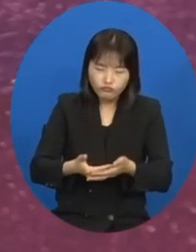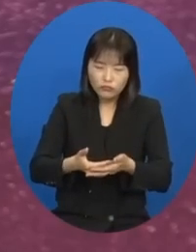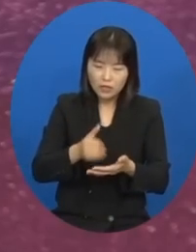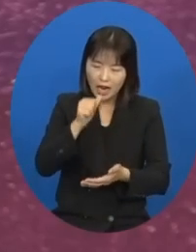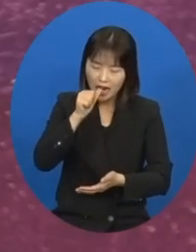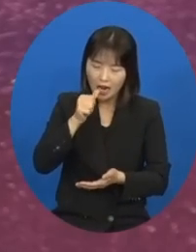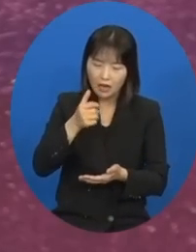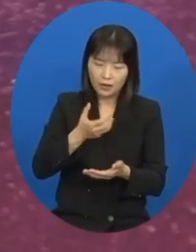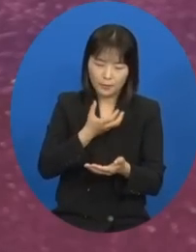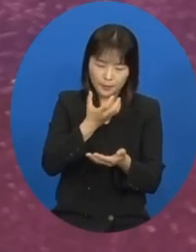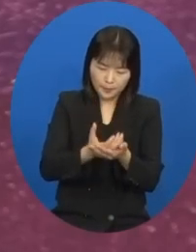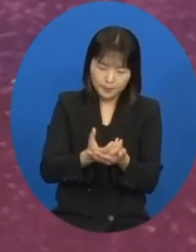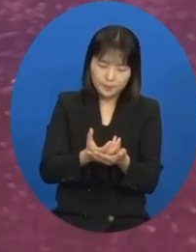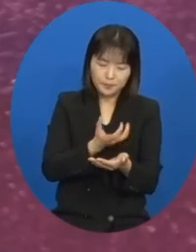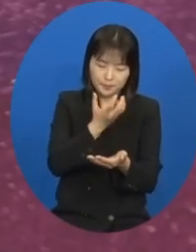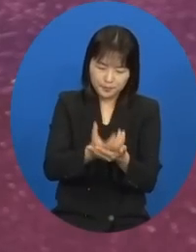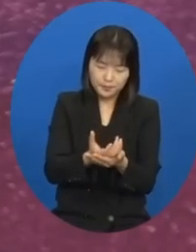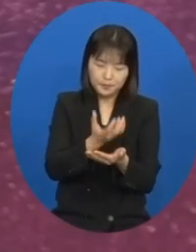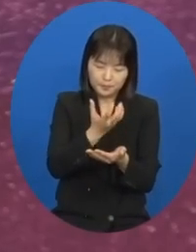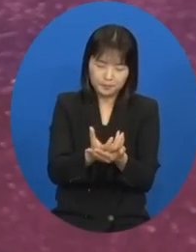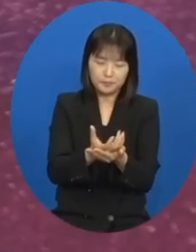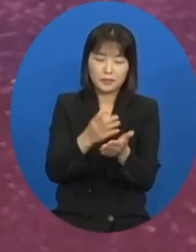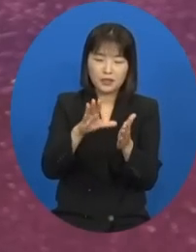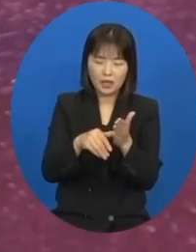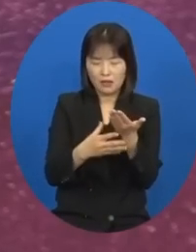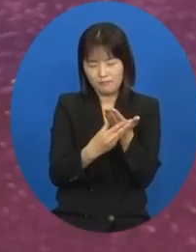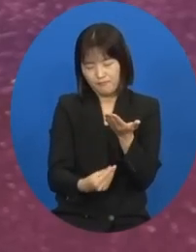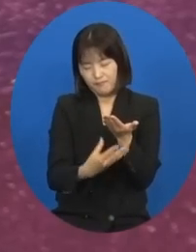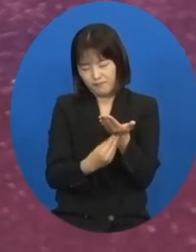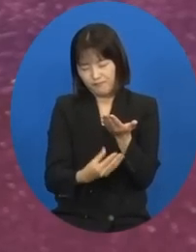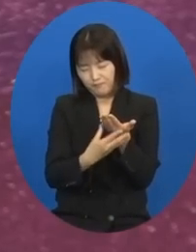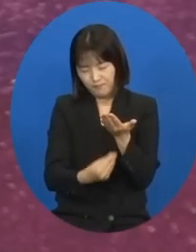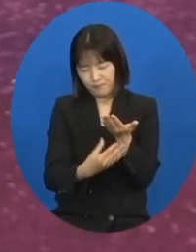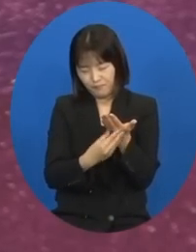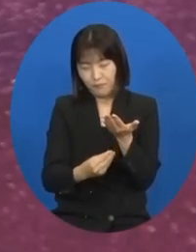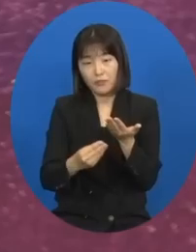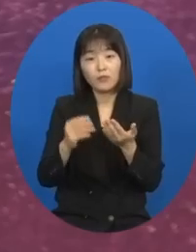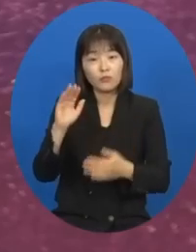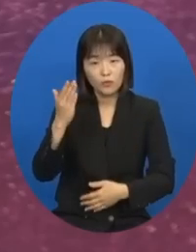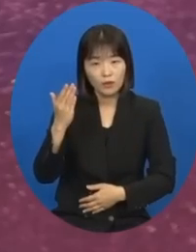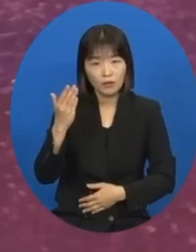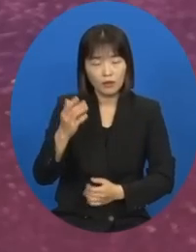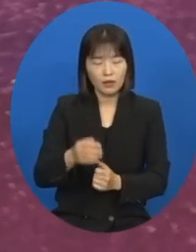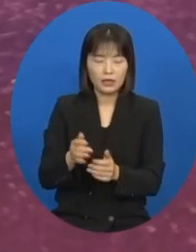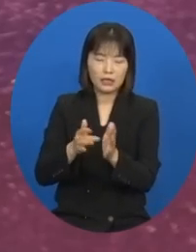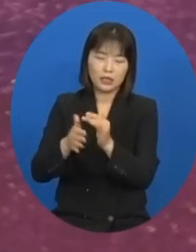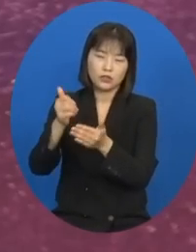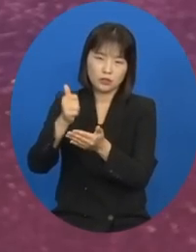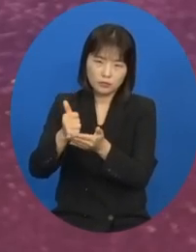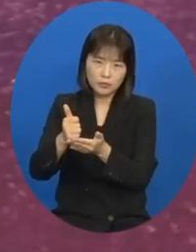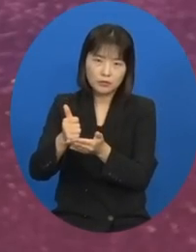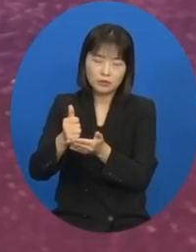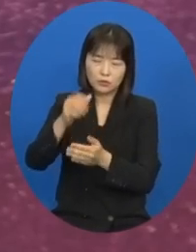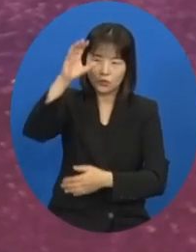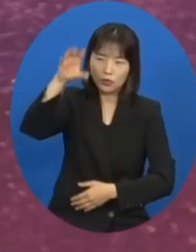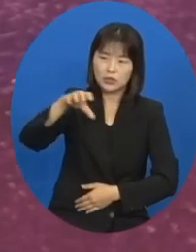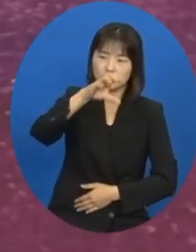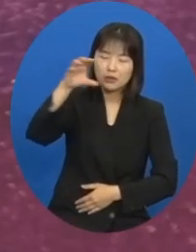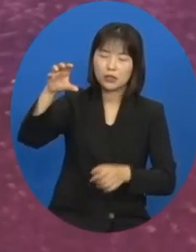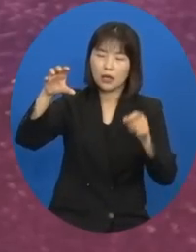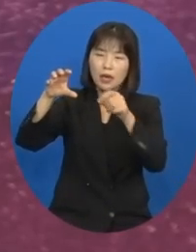때마다 기름이 이렇게 쫙 나올 거 아니에요 마치 예수님께서도 십자가 앞에 섰을 때